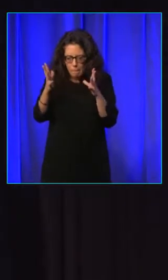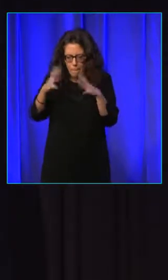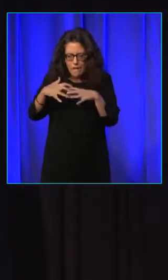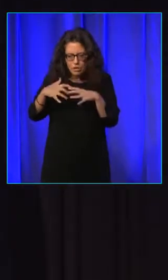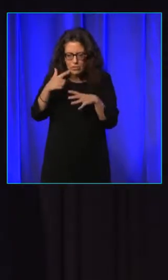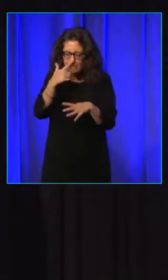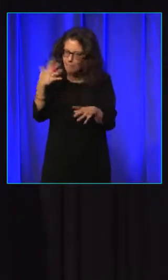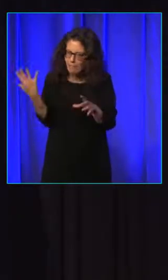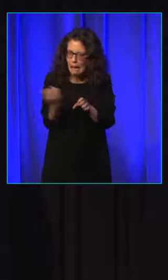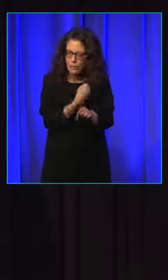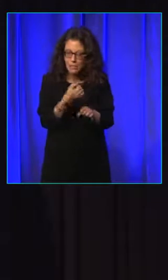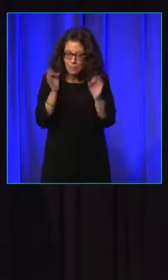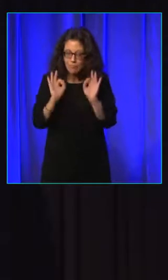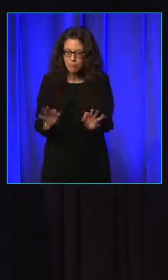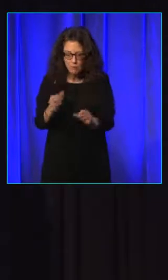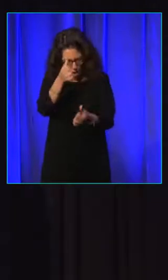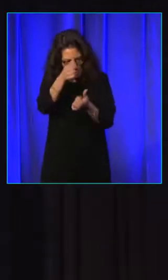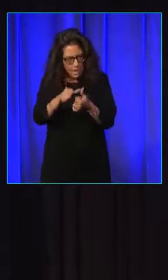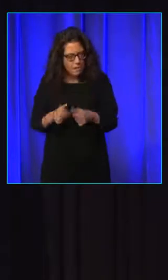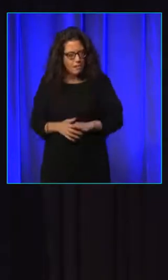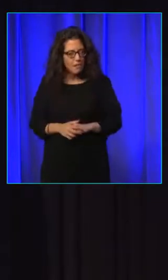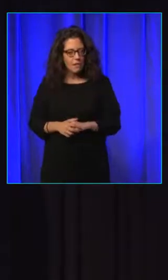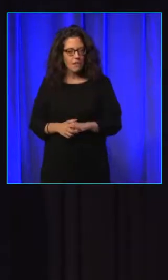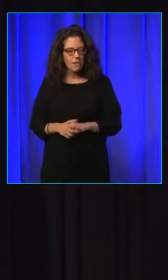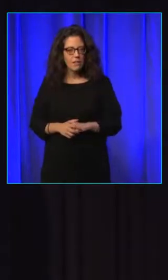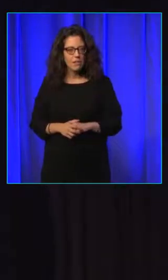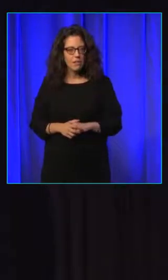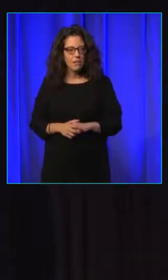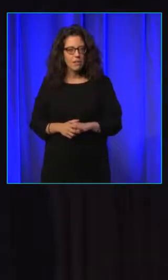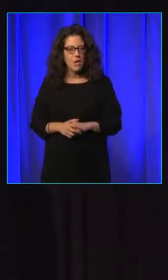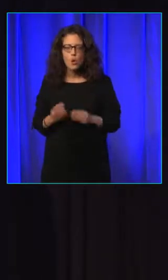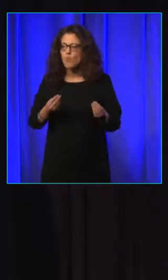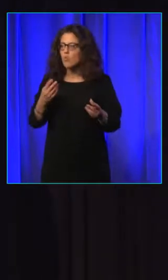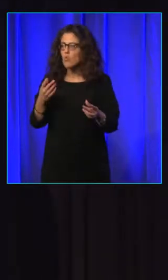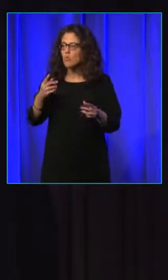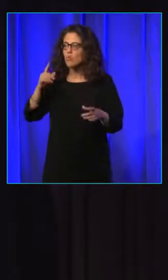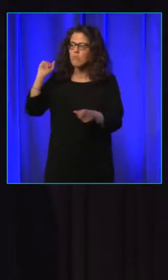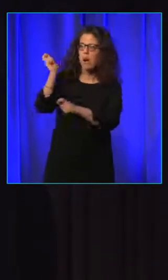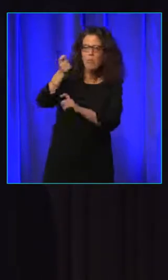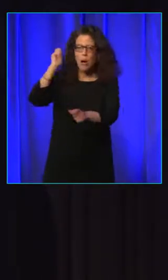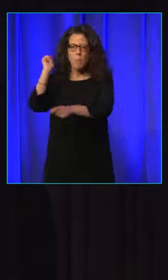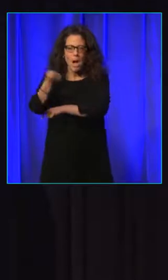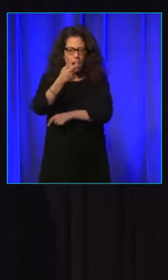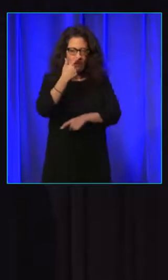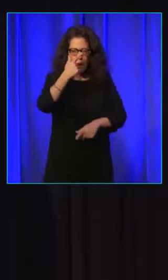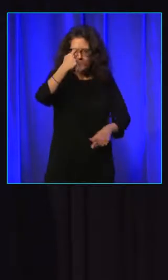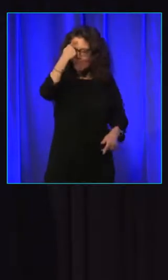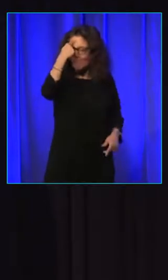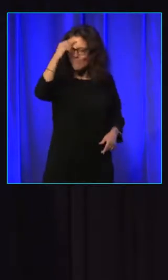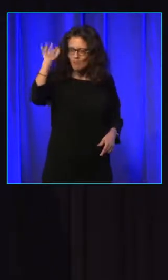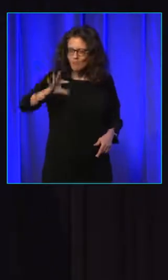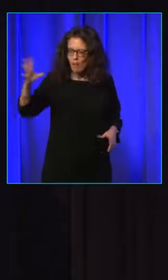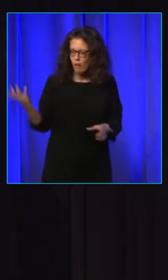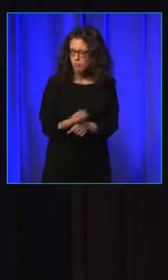bien réussi, tu as super bien fait ou un échange particulier sur